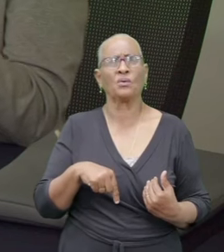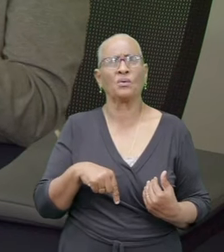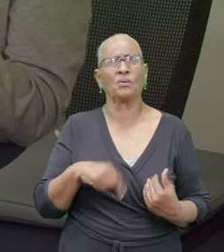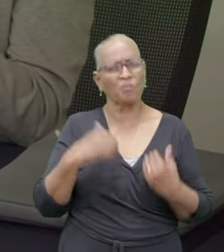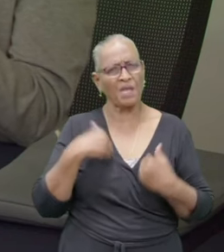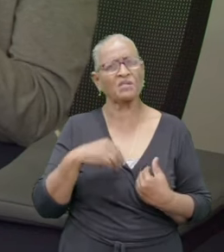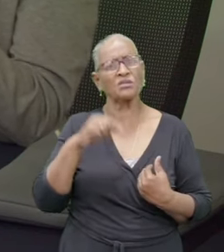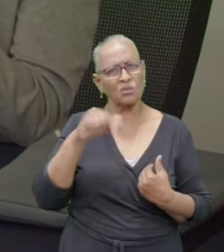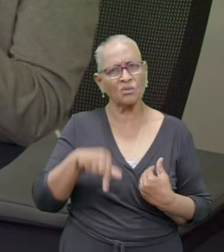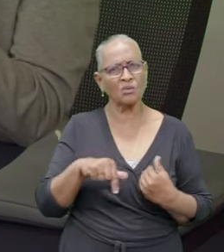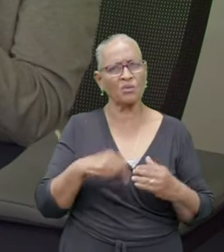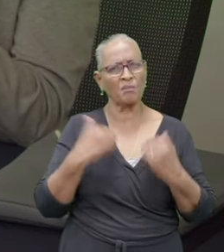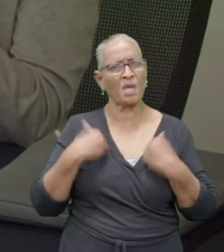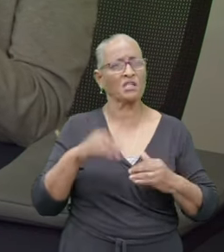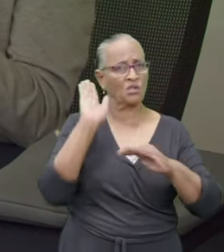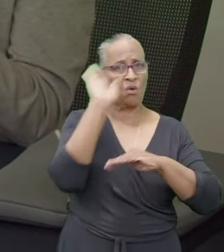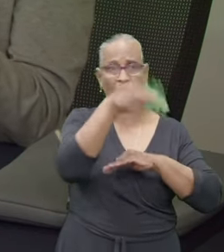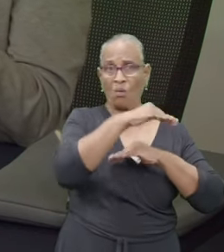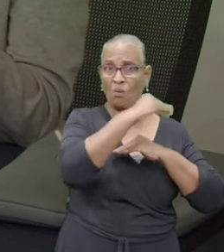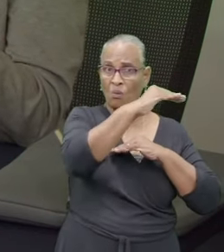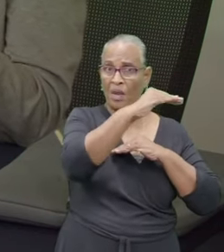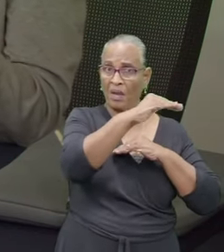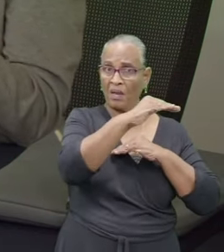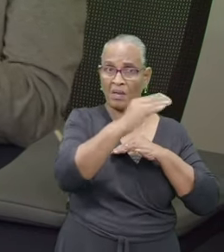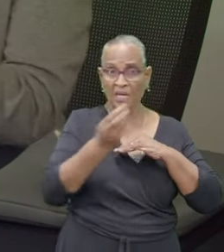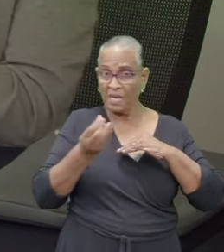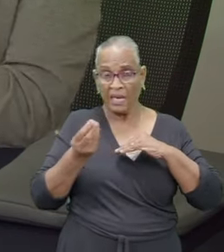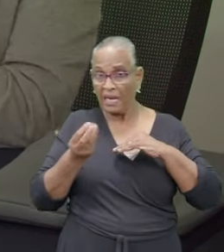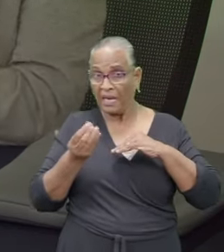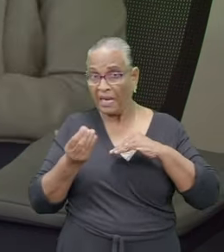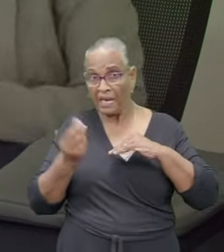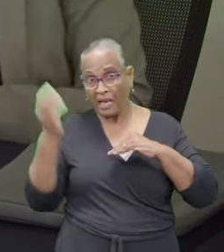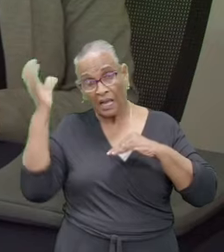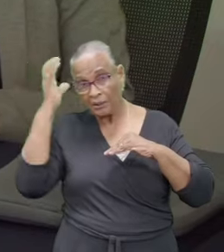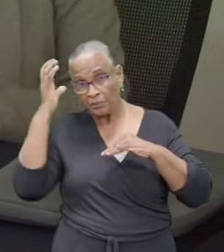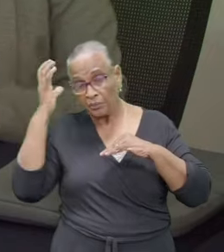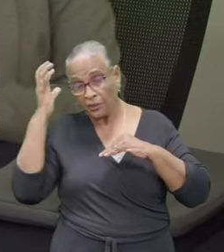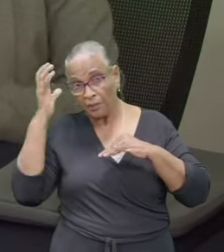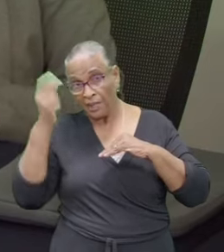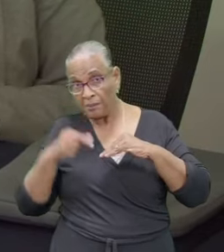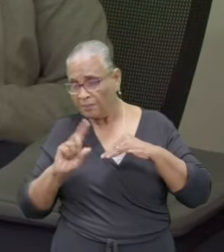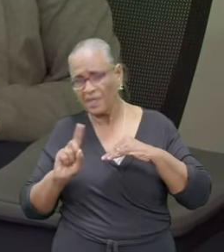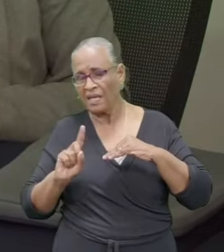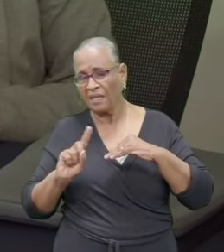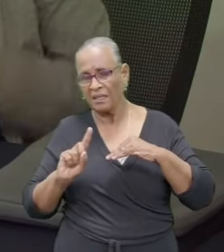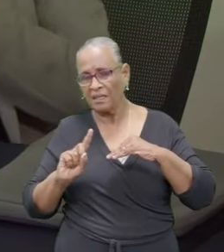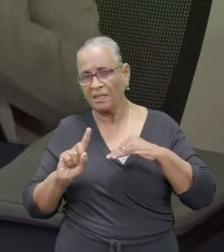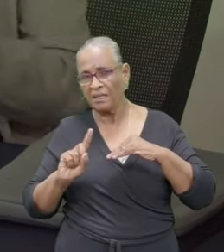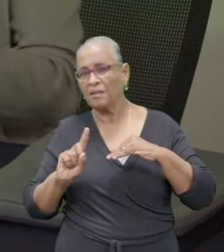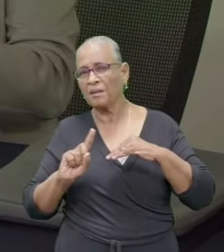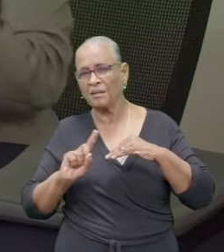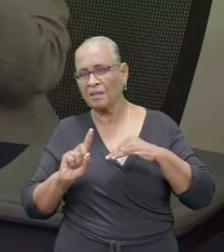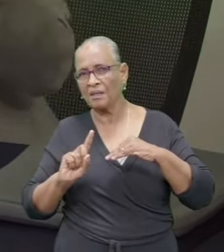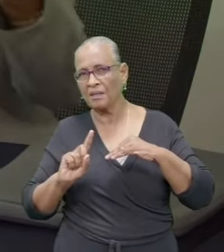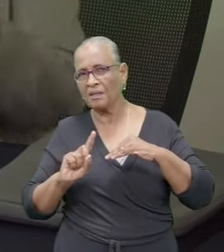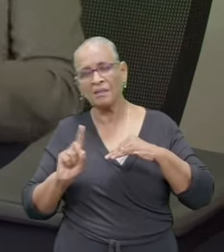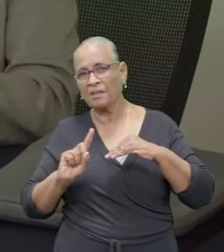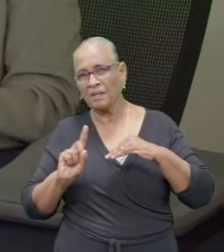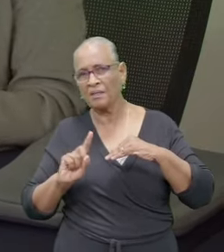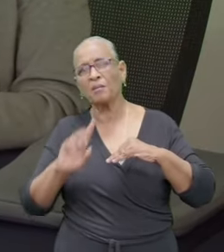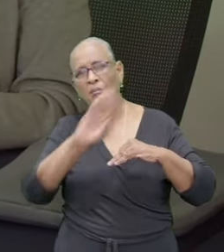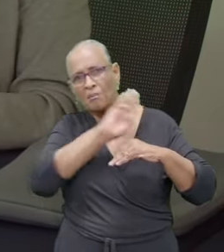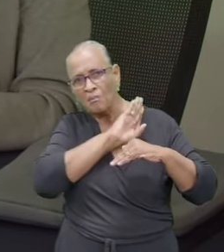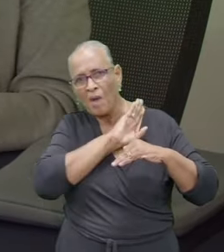zeg maar weggaan... is niet alleen maar vanwege een salarisontevredenheid, maar ook van...